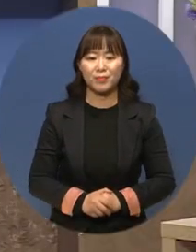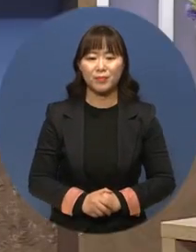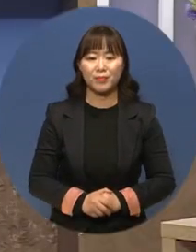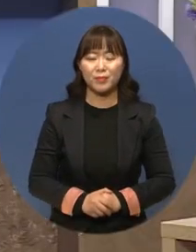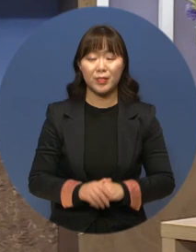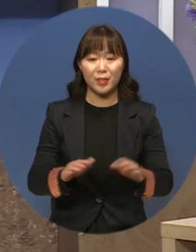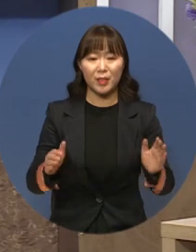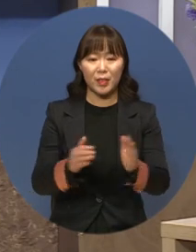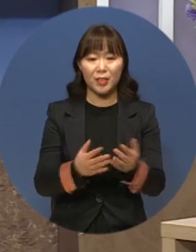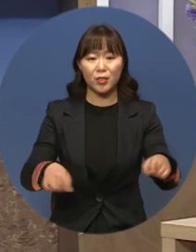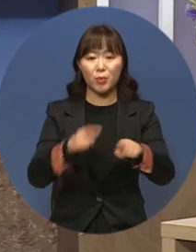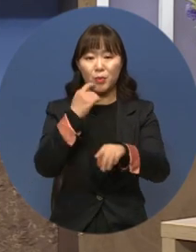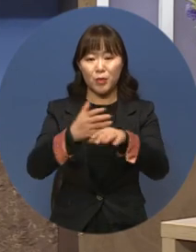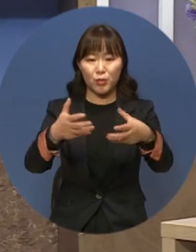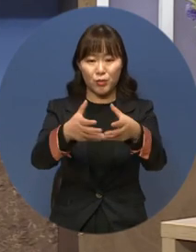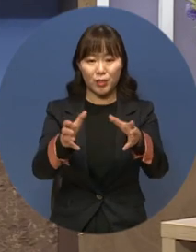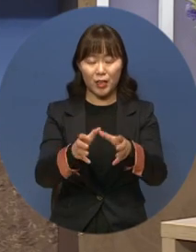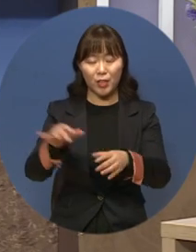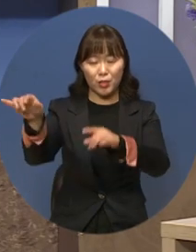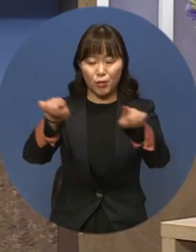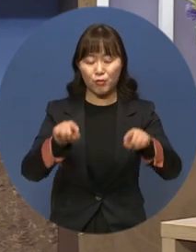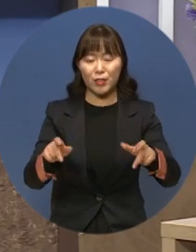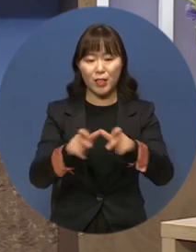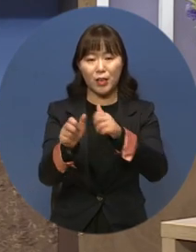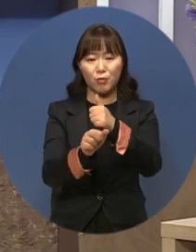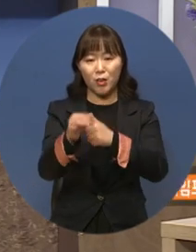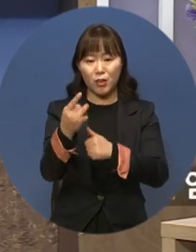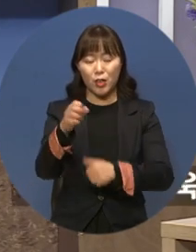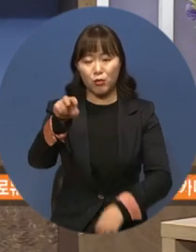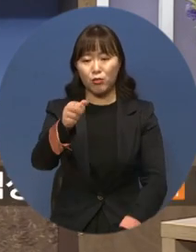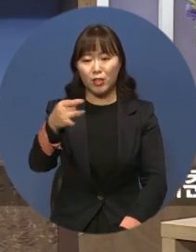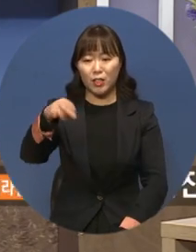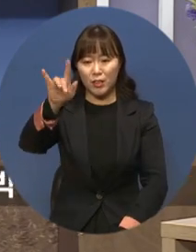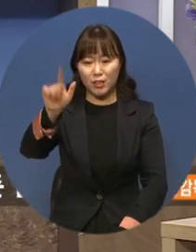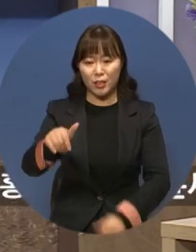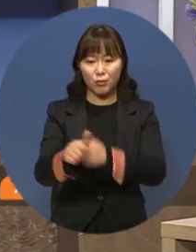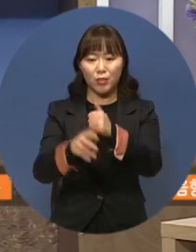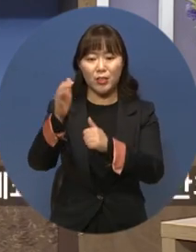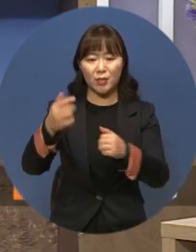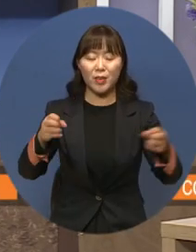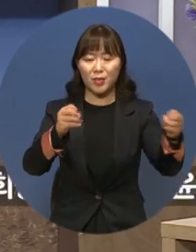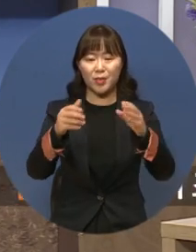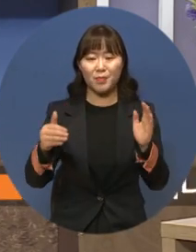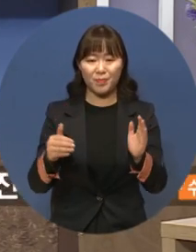네, 지금까지 더불어민주당 전국장애인위원회 윤희식 위원장님과 함께 이야기